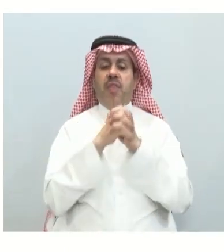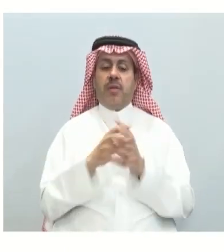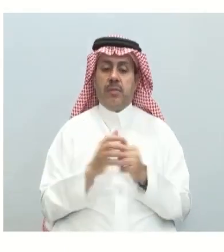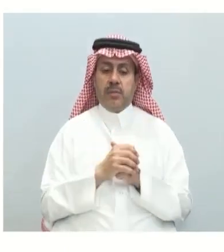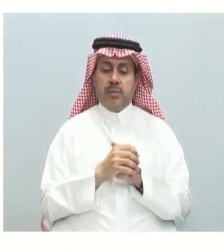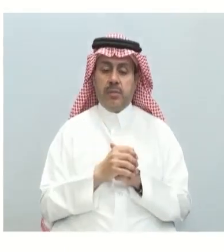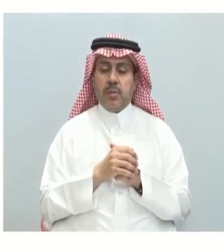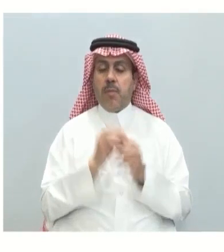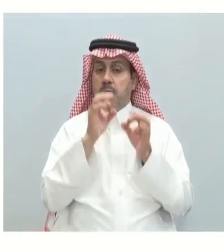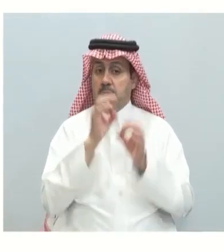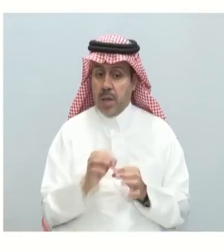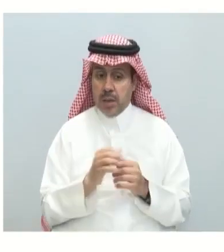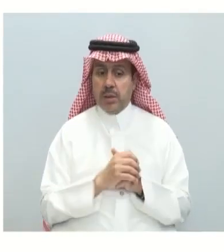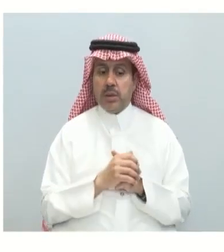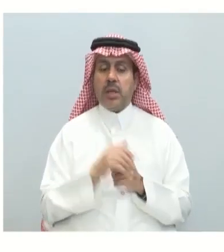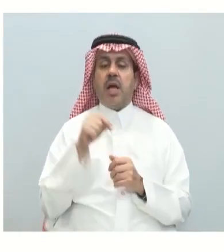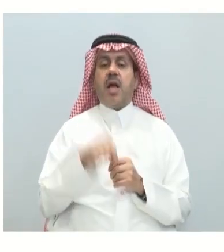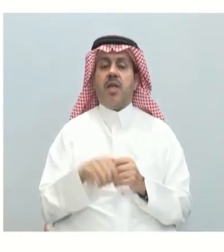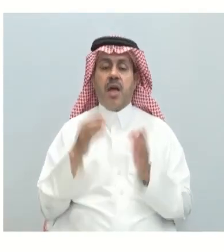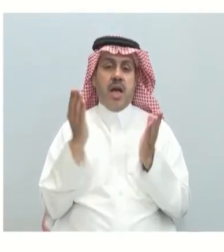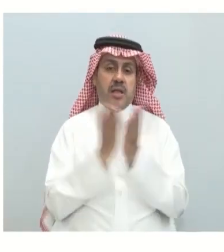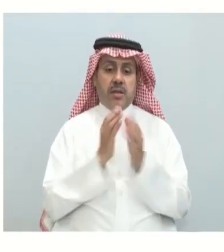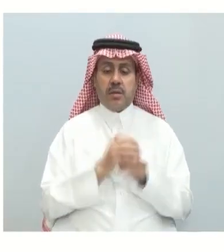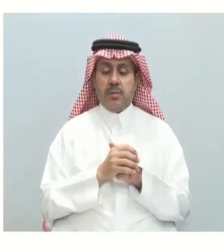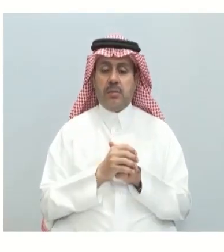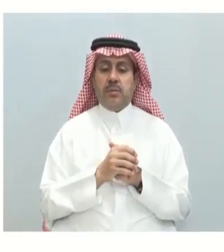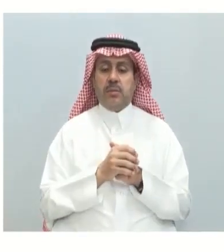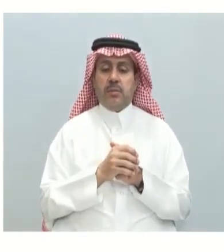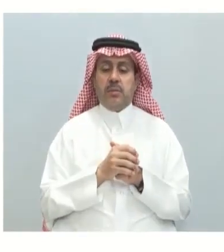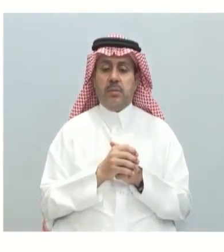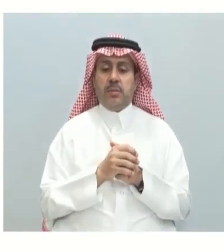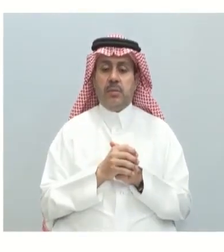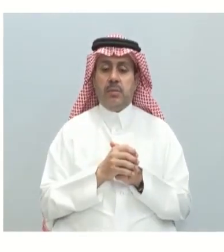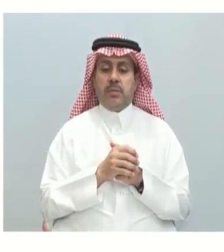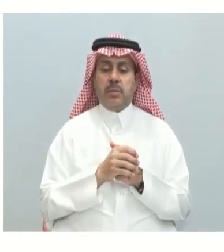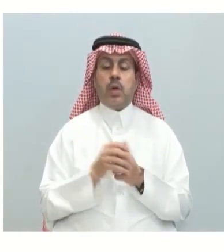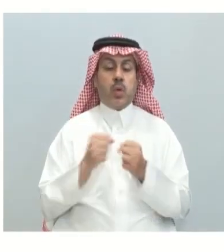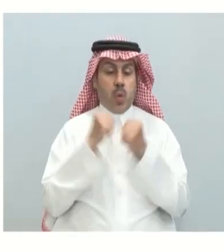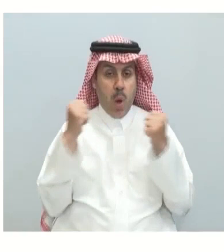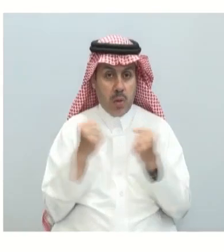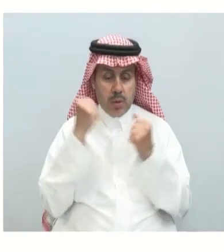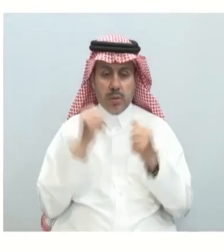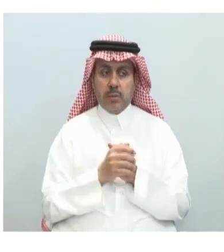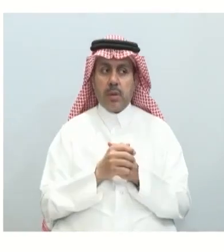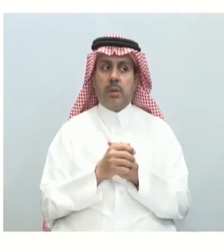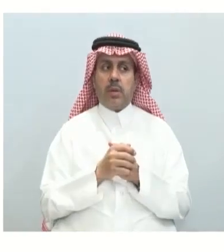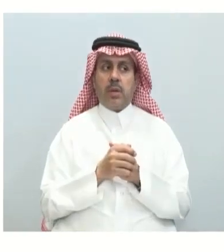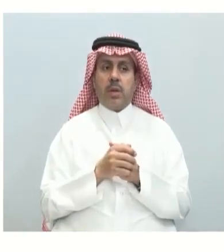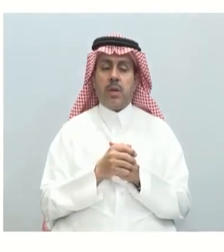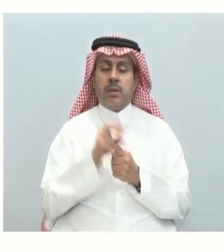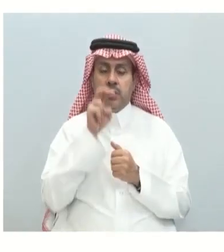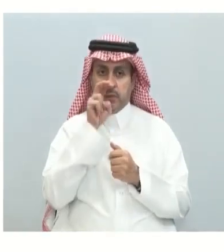الجامع بينها وبين ايات الدرس نستعرض واياكم الايات ونحاول باذن الله تعالى ان نقف على